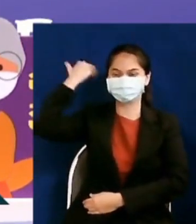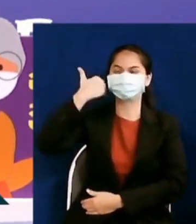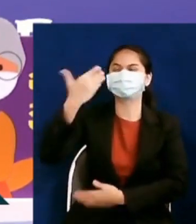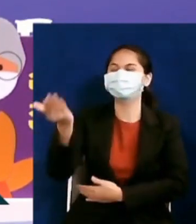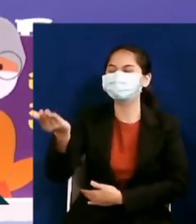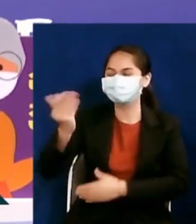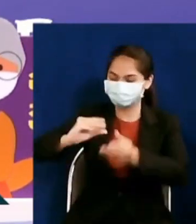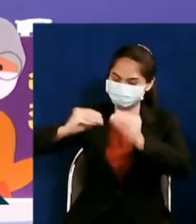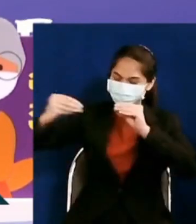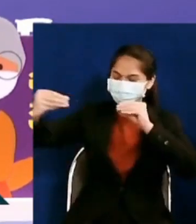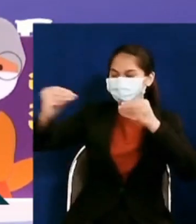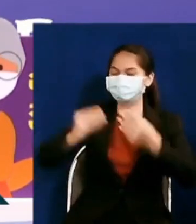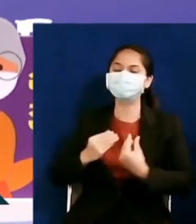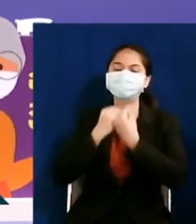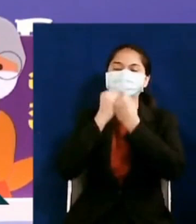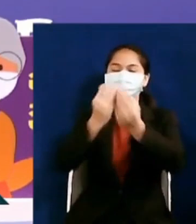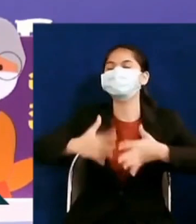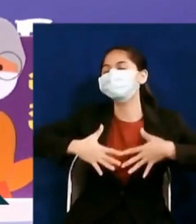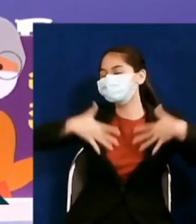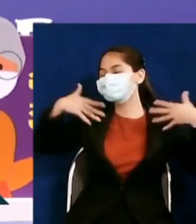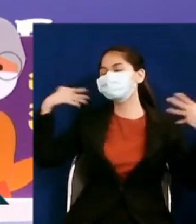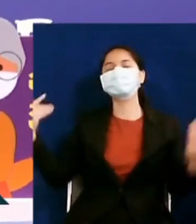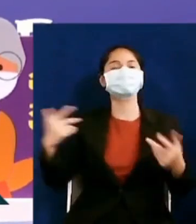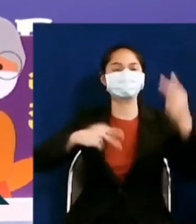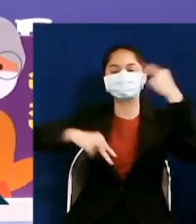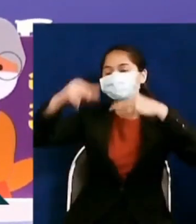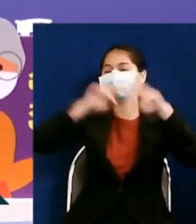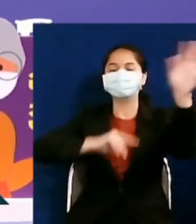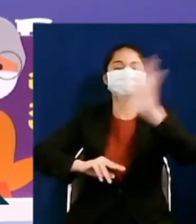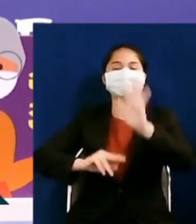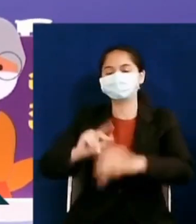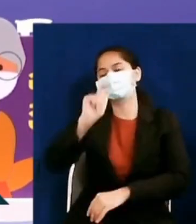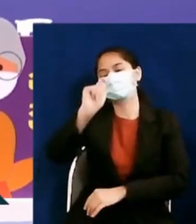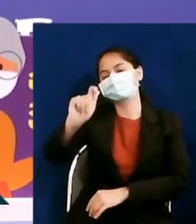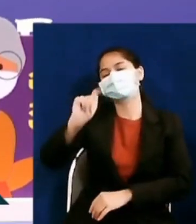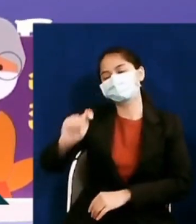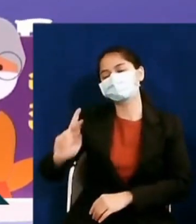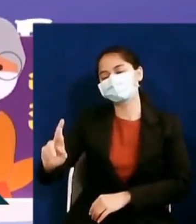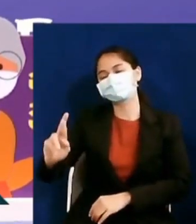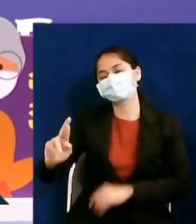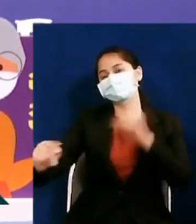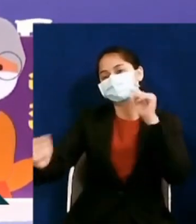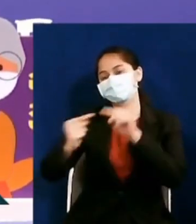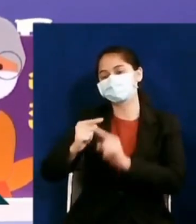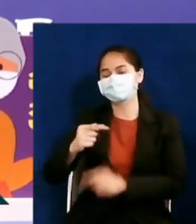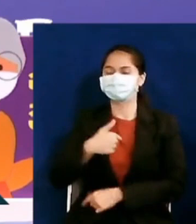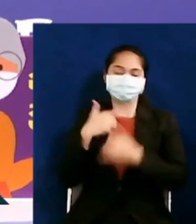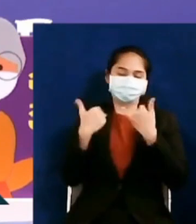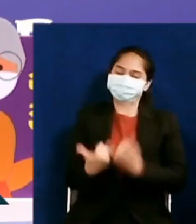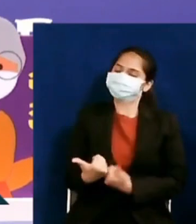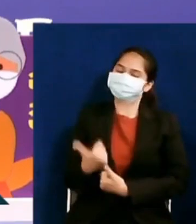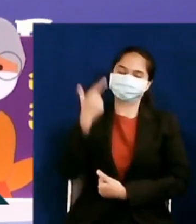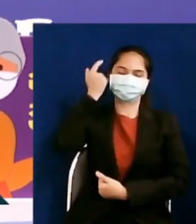มีอยู่ตำแหน่งไหนแล้วก็เอาคุณสมบัติเนี้ยมาตรวจเชิงเทคนิคอีกครั้งนึงโดย1ตัวอย่างจะตรวจโดยน้ำยาเฉพาะของอัลฟาและเบ